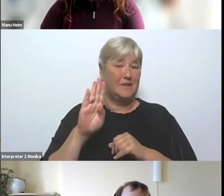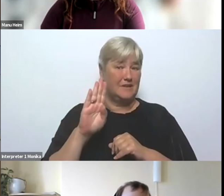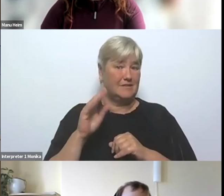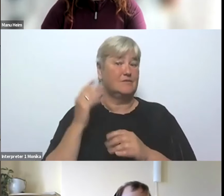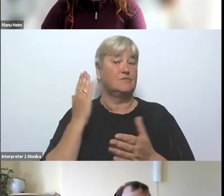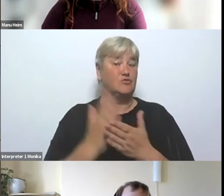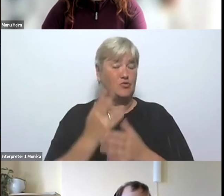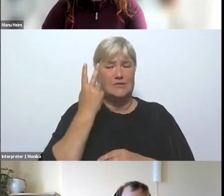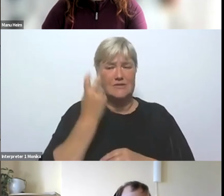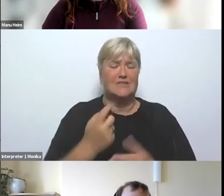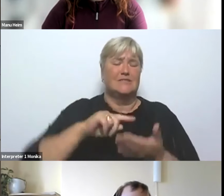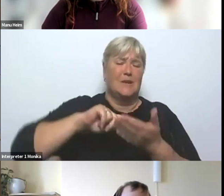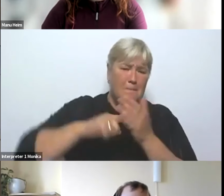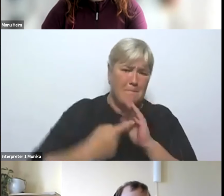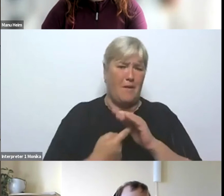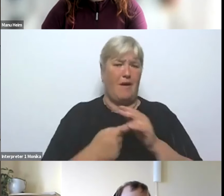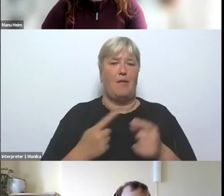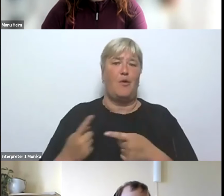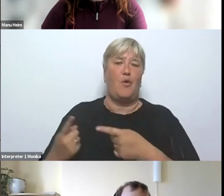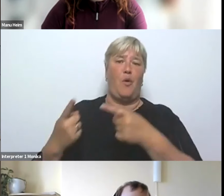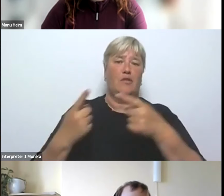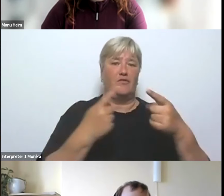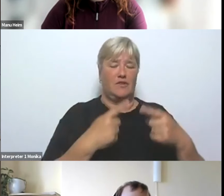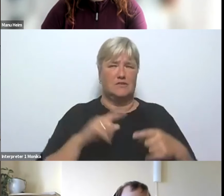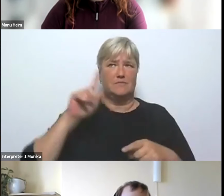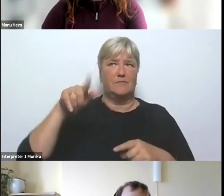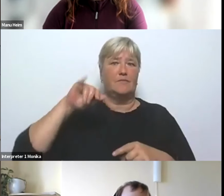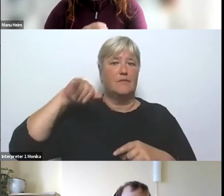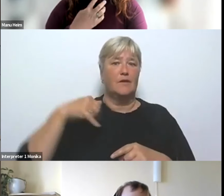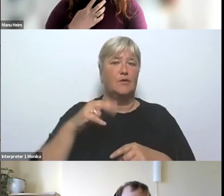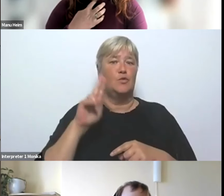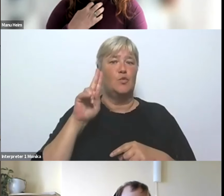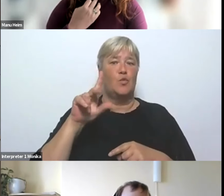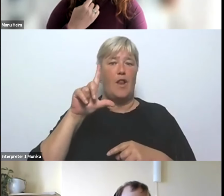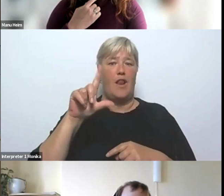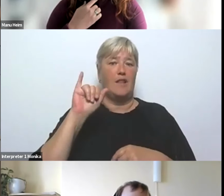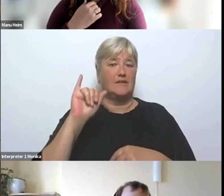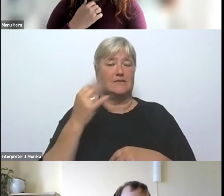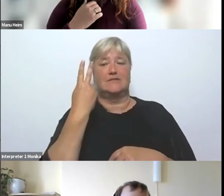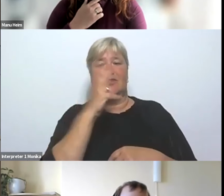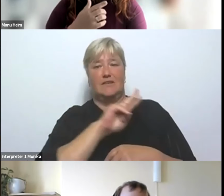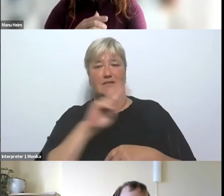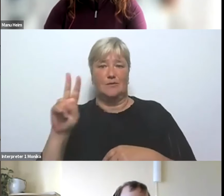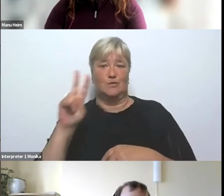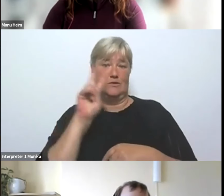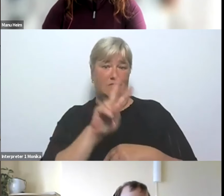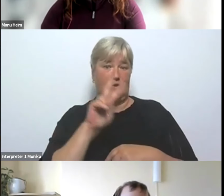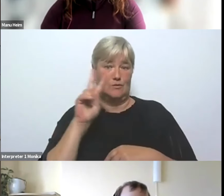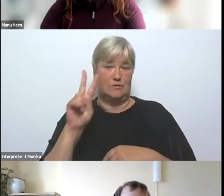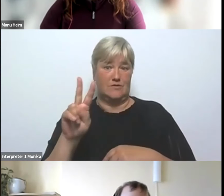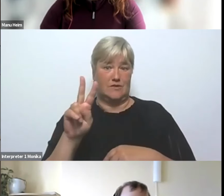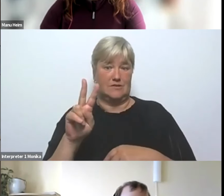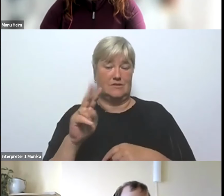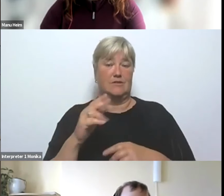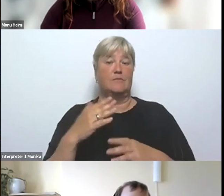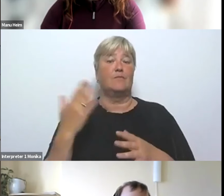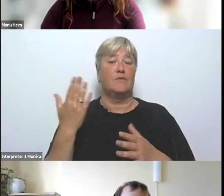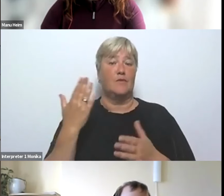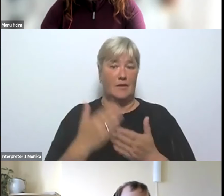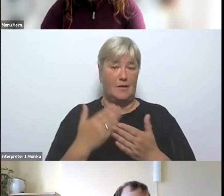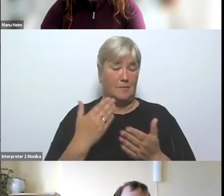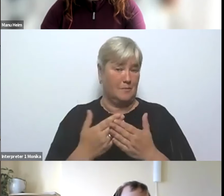zum 20. Mal stattfinden wird im Juli 2022 und wo auch gerade der Call for Papers ausgegangen ist.